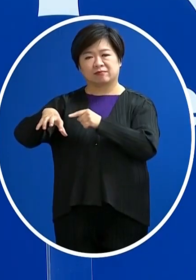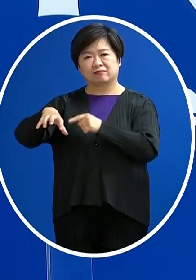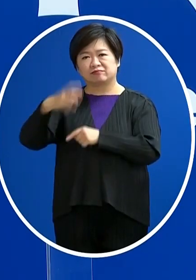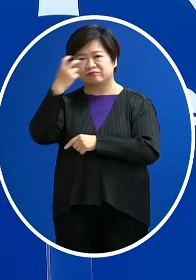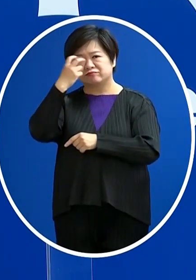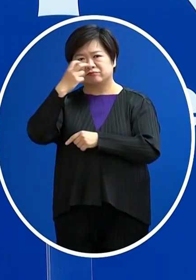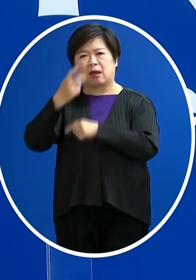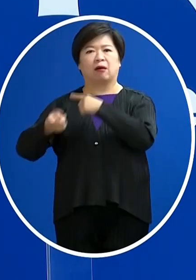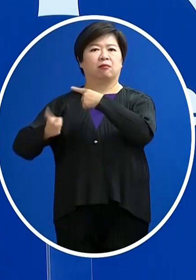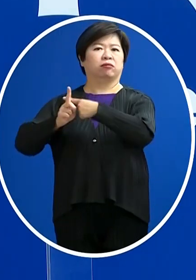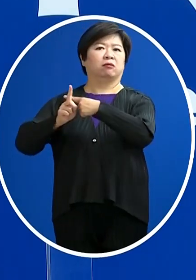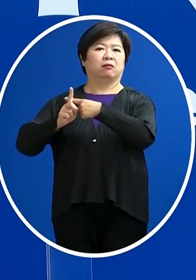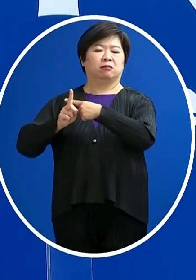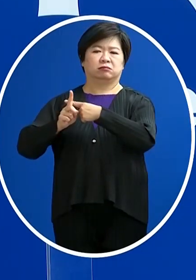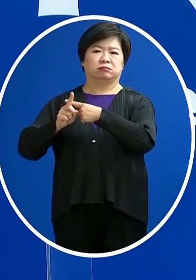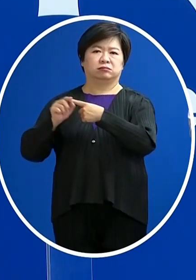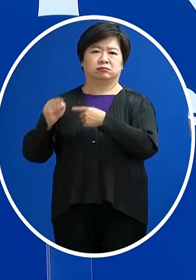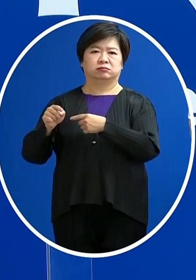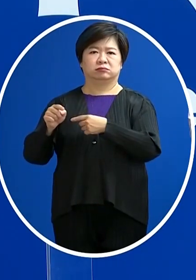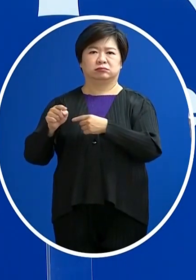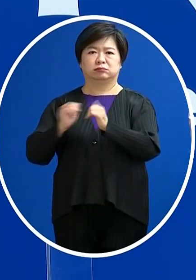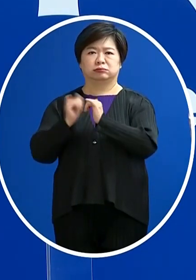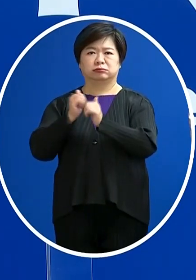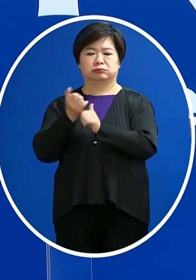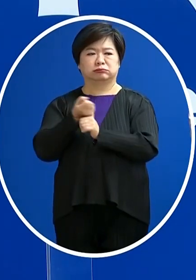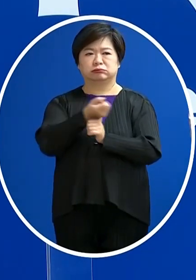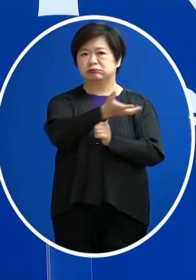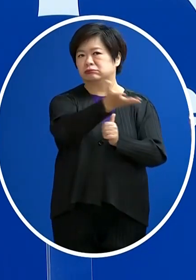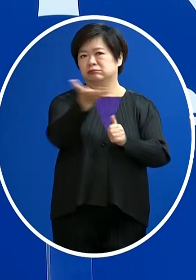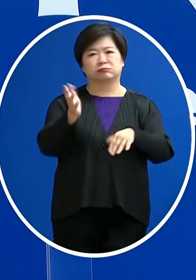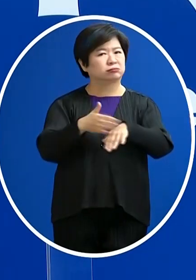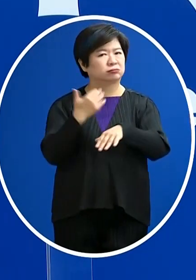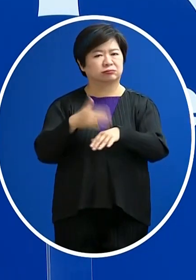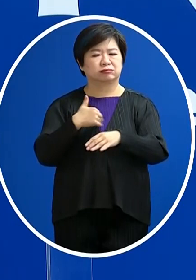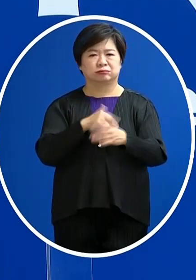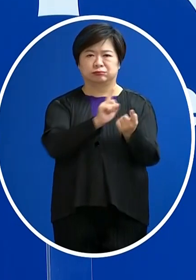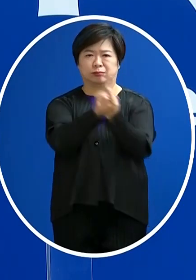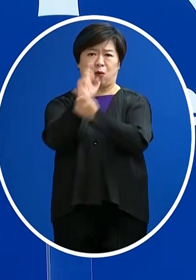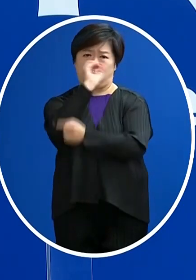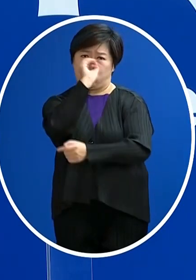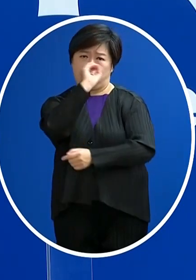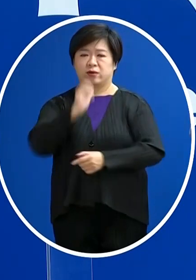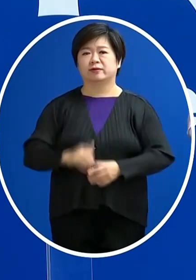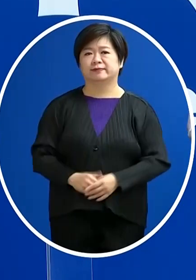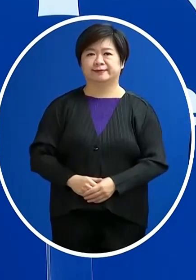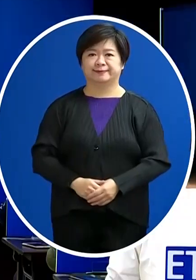检就已经是阳性，所以是没有任何进到社区，对社区造成威胁的一个可能。